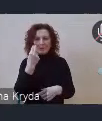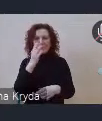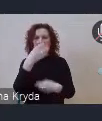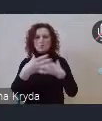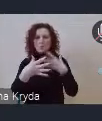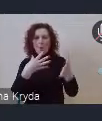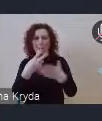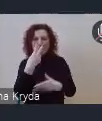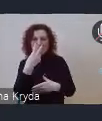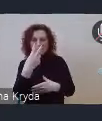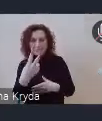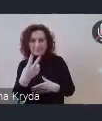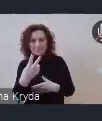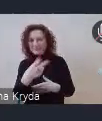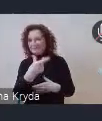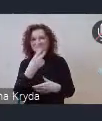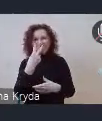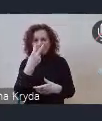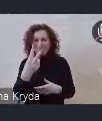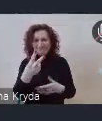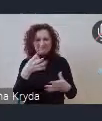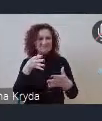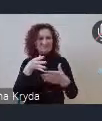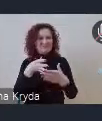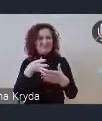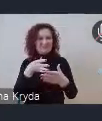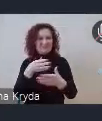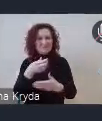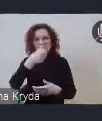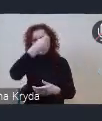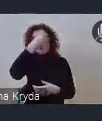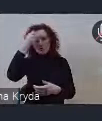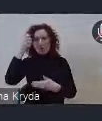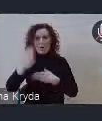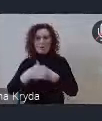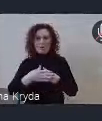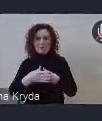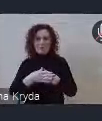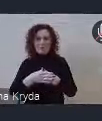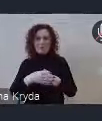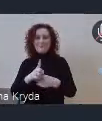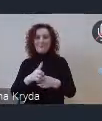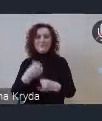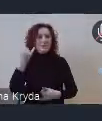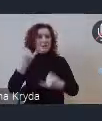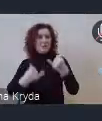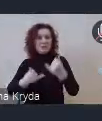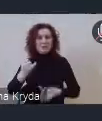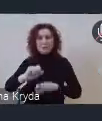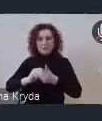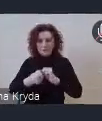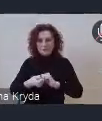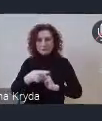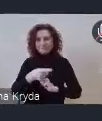jako przegrody kiedy mamy doczynienia z tego rodzaju drzwiami zawsze Zalecamy żeby je oznaczać oznacza się zwykle dwoma